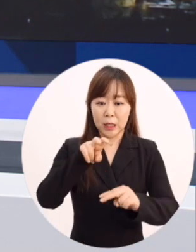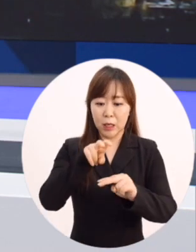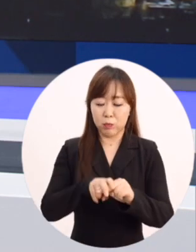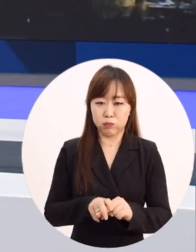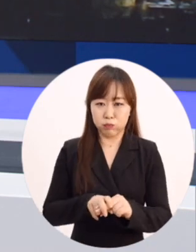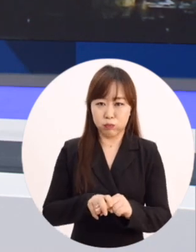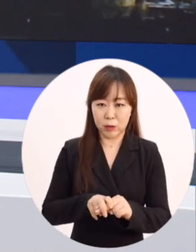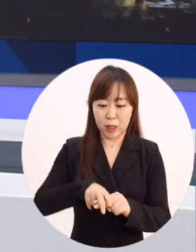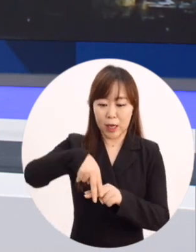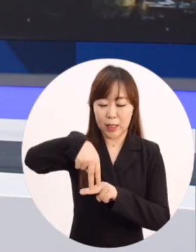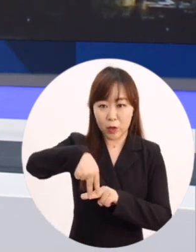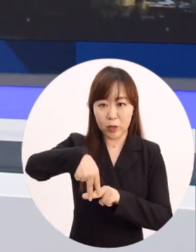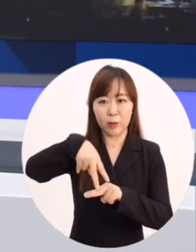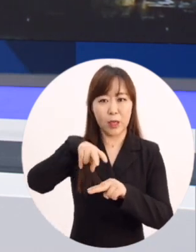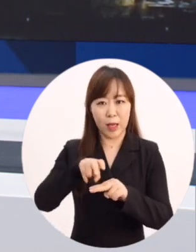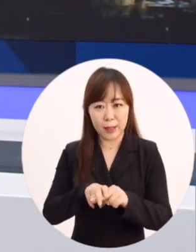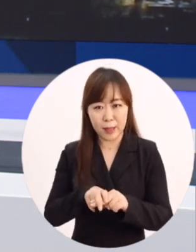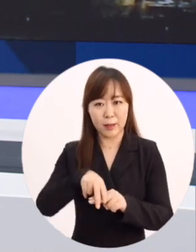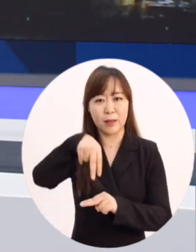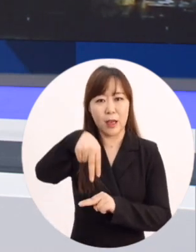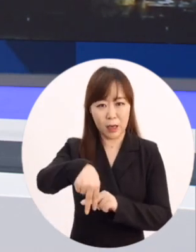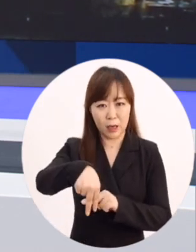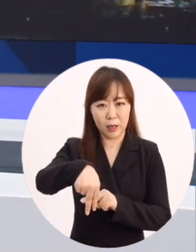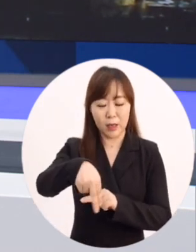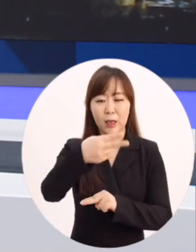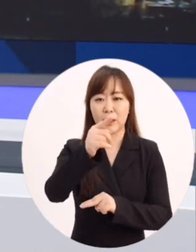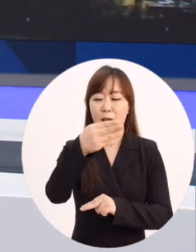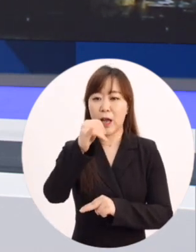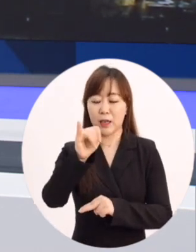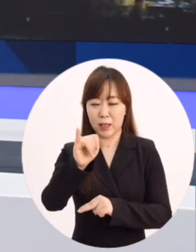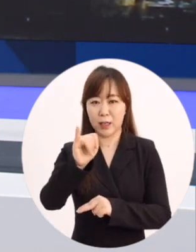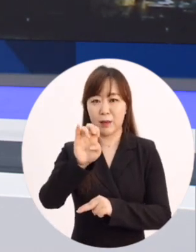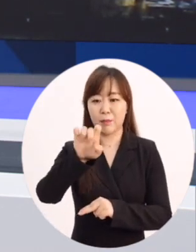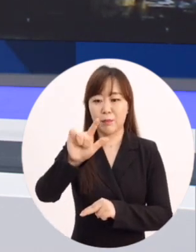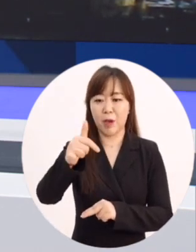의자에서 앉았다 일어서기, 다리 편근 강화.